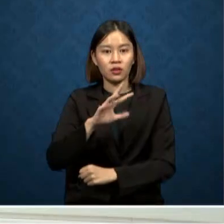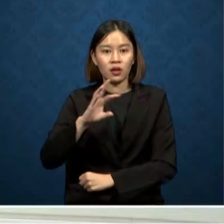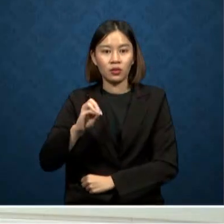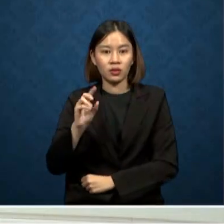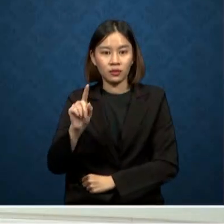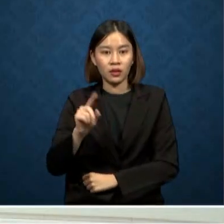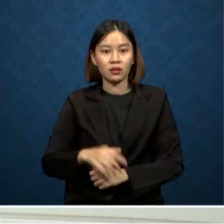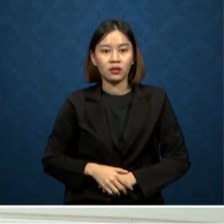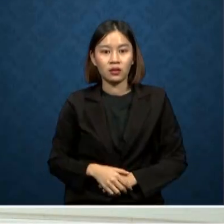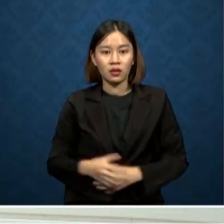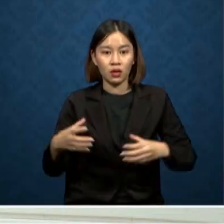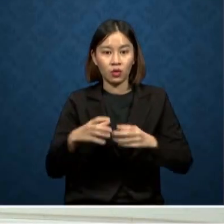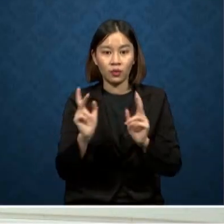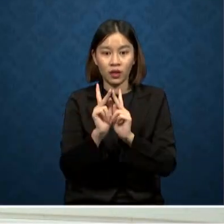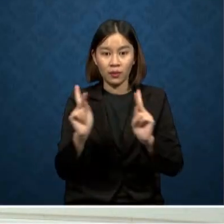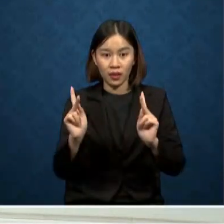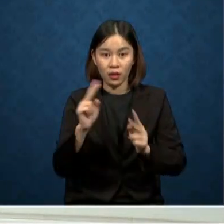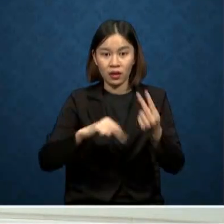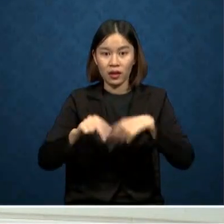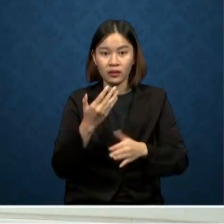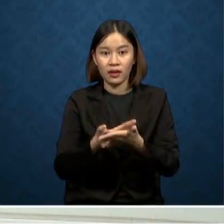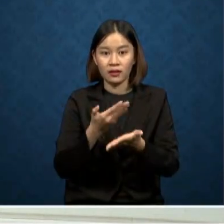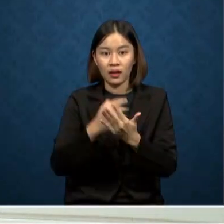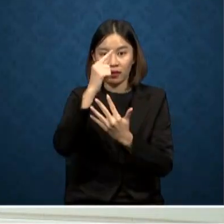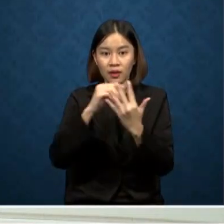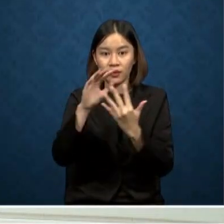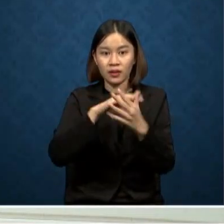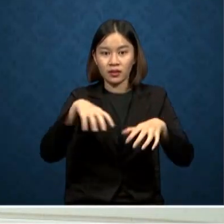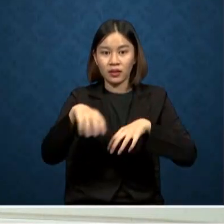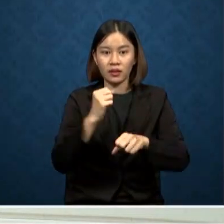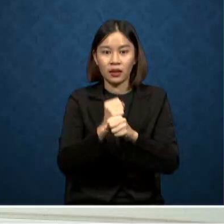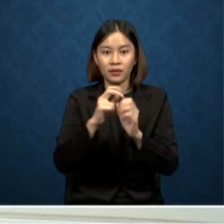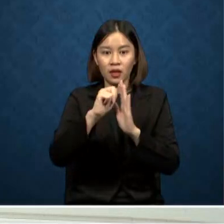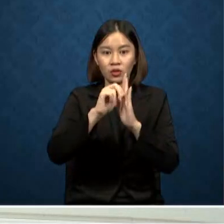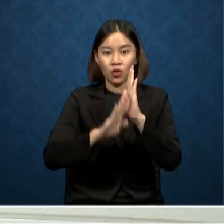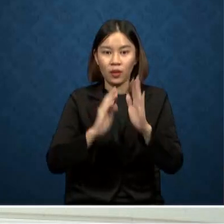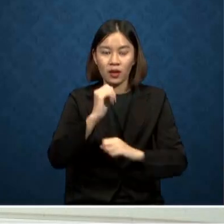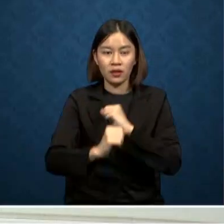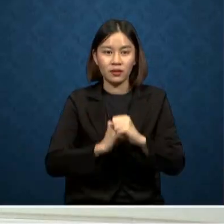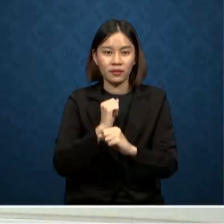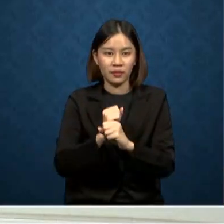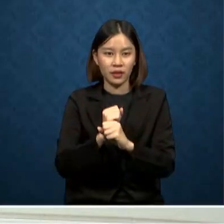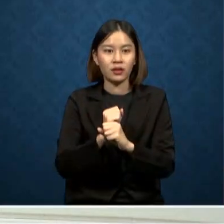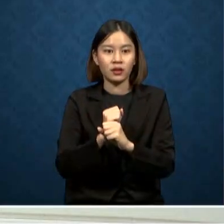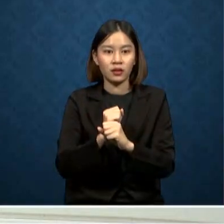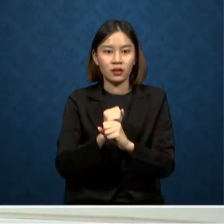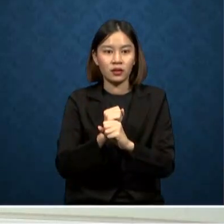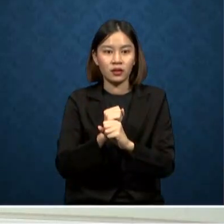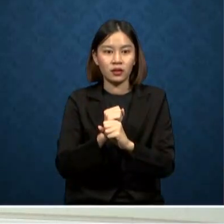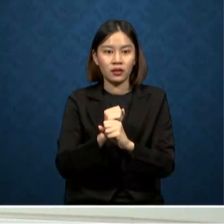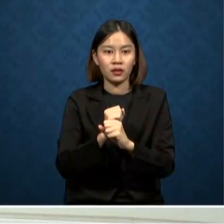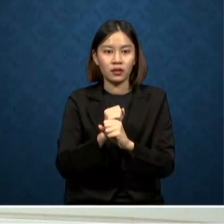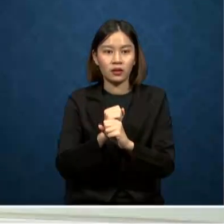2561ให้คณะกรรมการตรวจเงินแผ่นดินจัดทำนโยบายการตรวจเงินแผ่นดินประจำปีแล้วแจ้ง